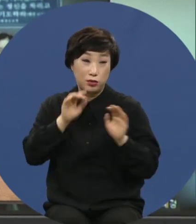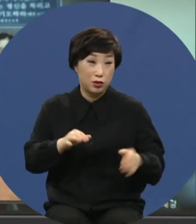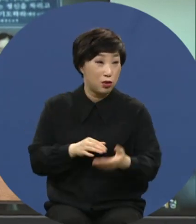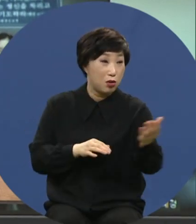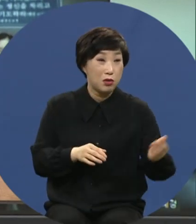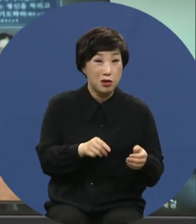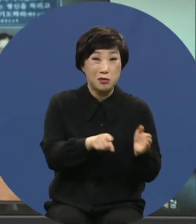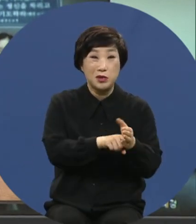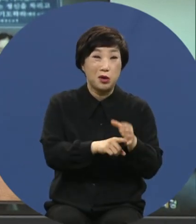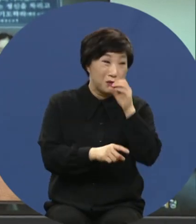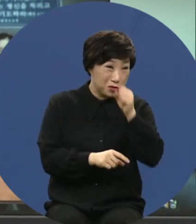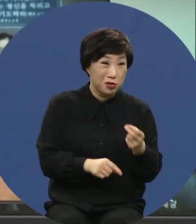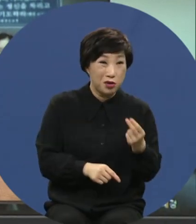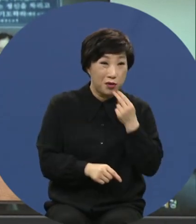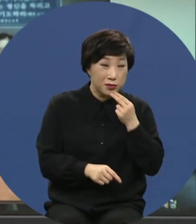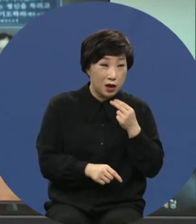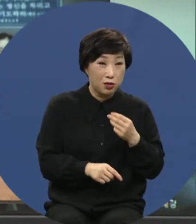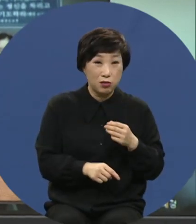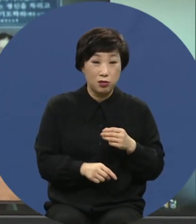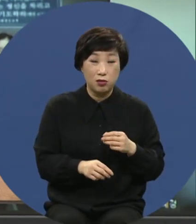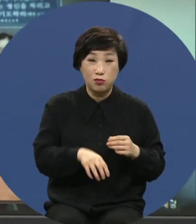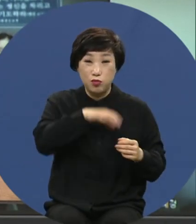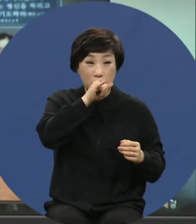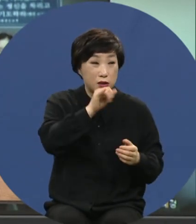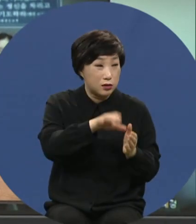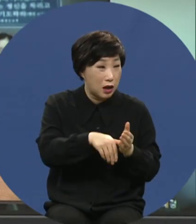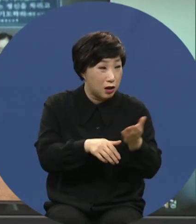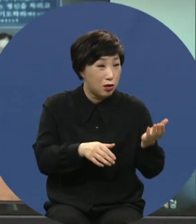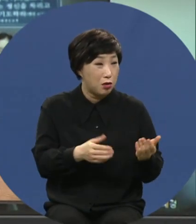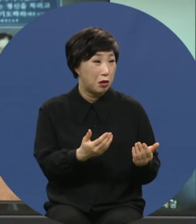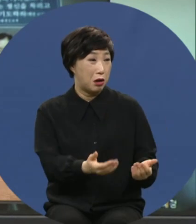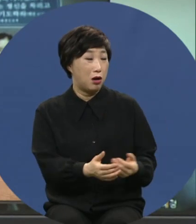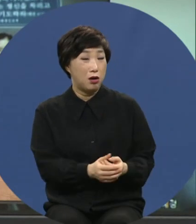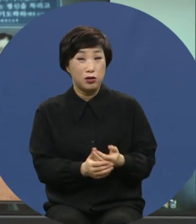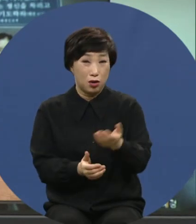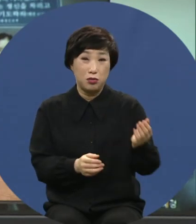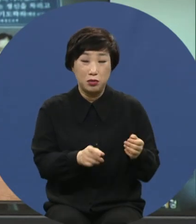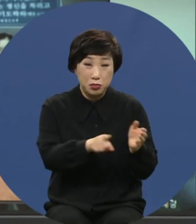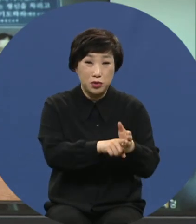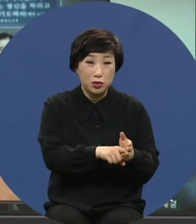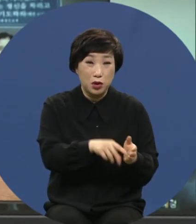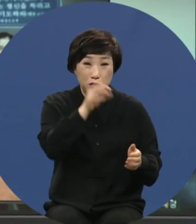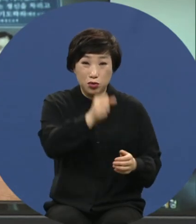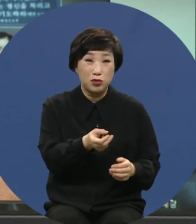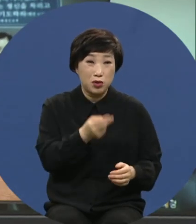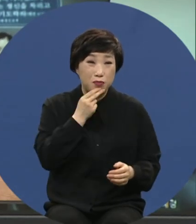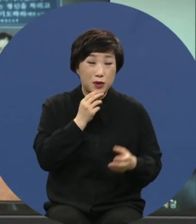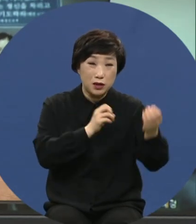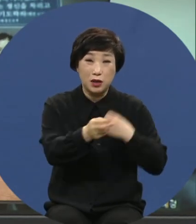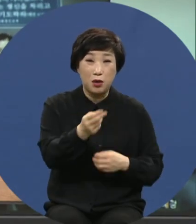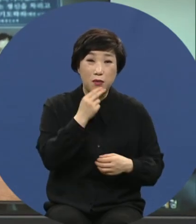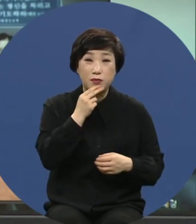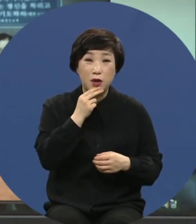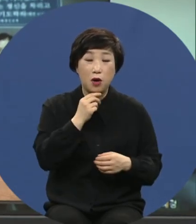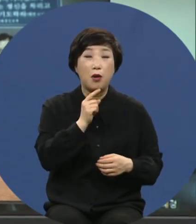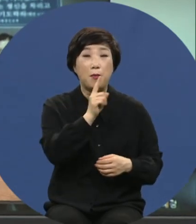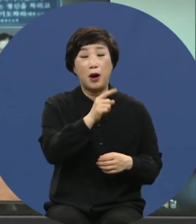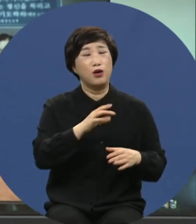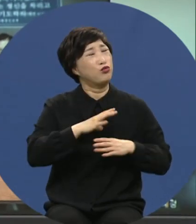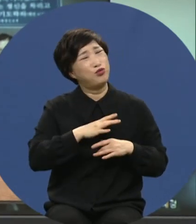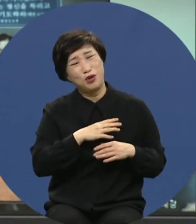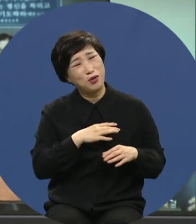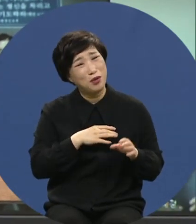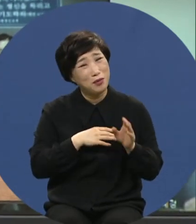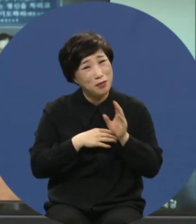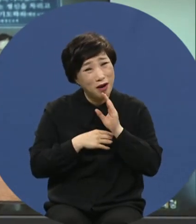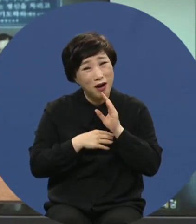되는 것도 없네 할 때 여러분은 믿어도 되는 것도 없네라는 말이 얼마나 두려운 말인 줄 아십니까? 우리에게 주신